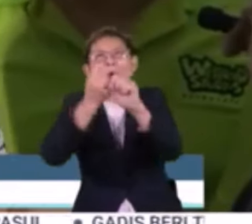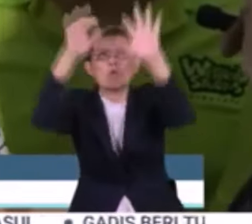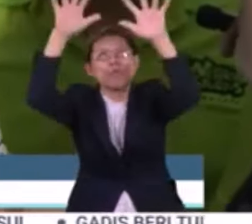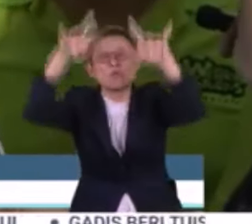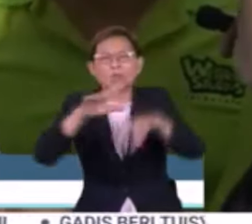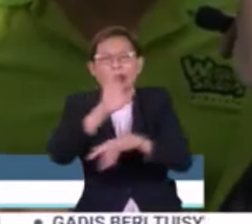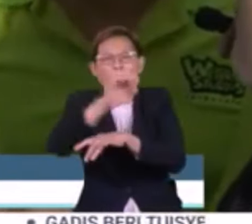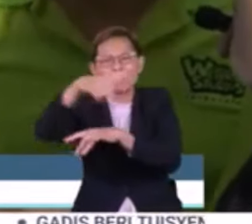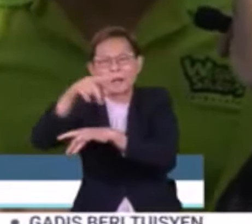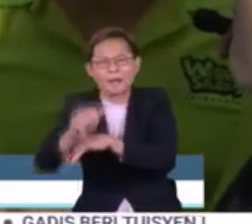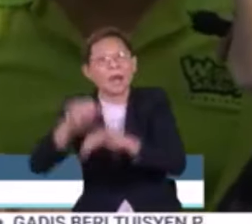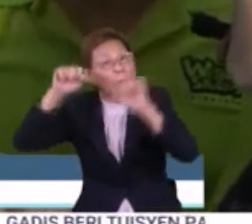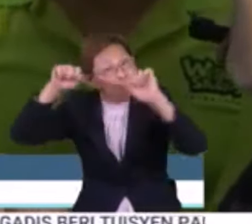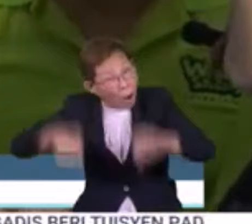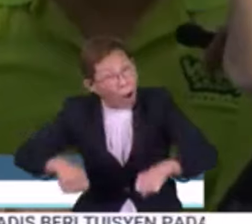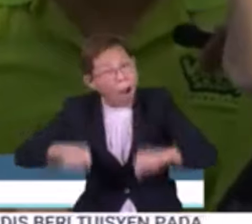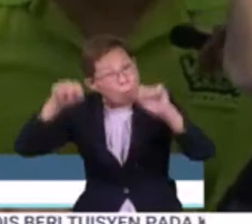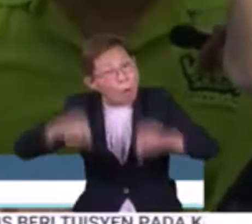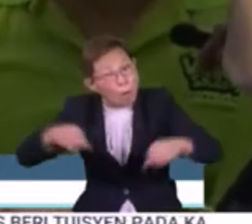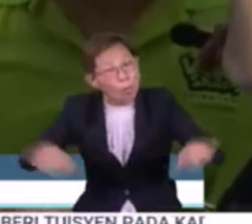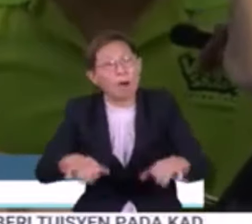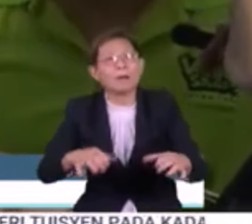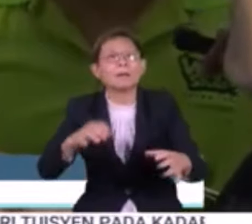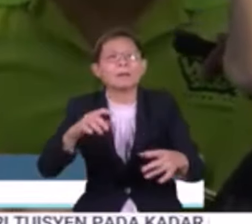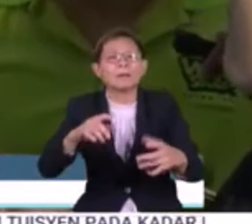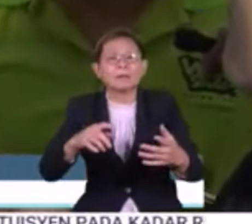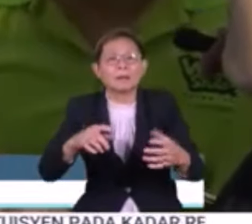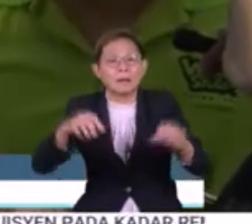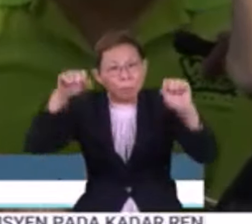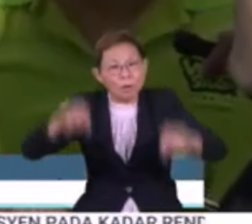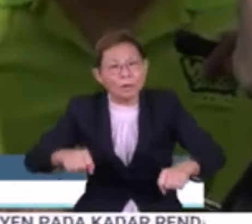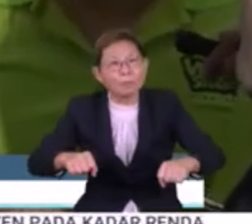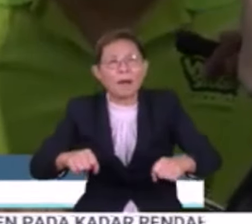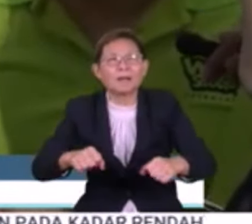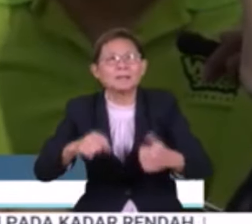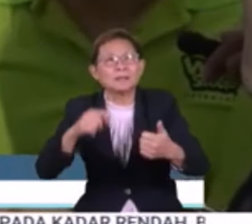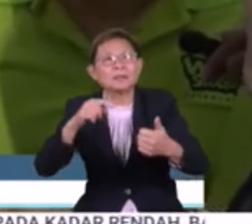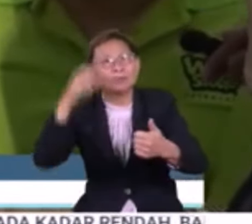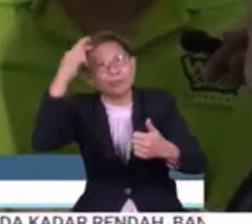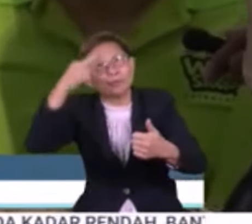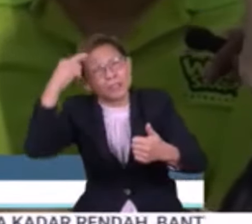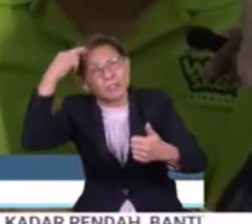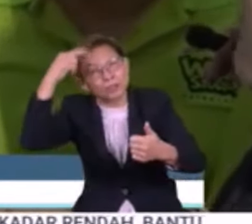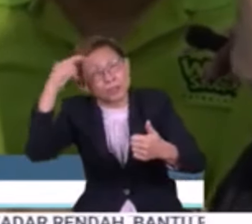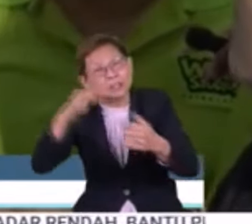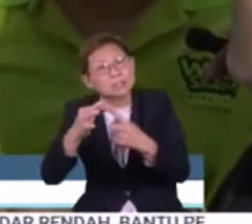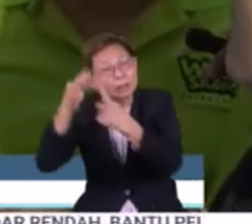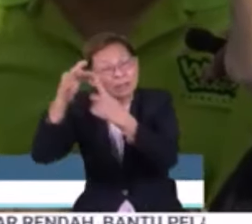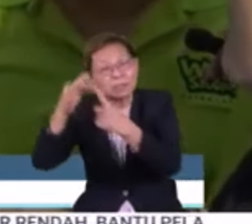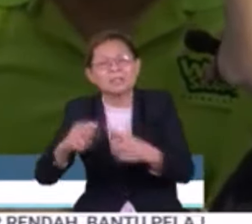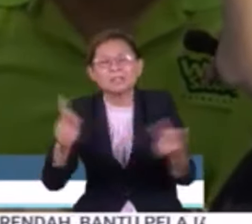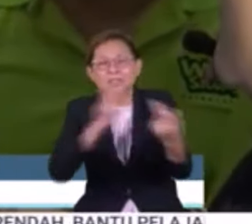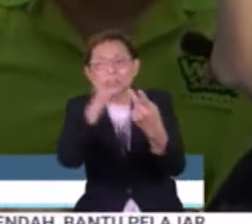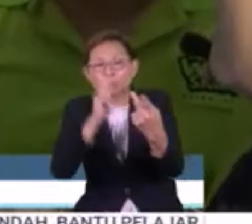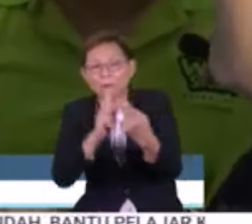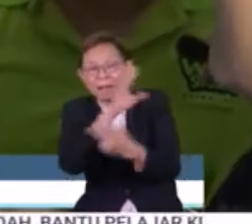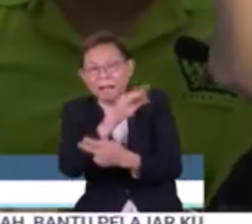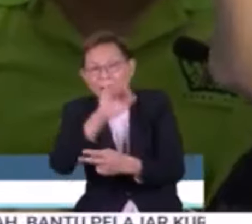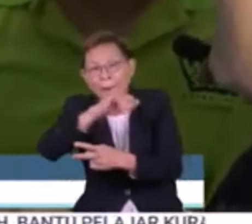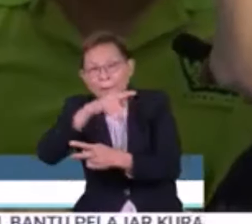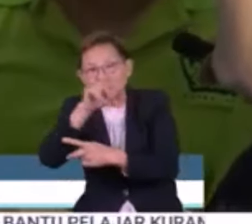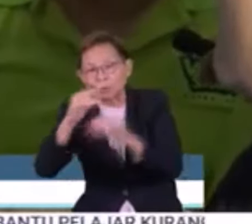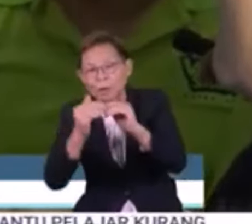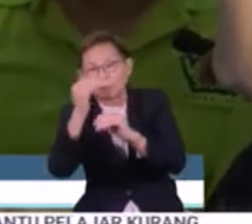ni Cloud seeding hanya boleh dibuat dengan keadaan-keadaan tertentu dan kita akan buat apabila keadaan dia sesuai dan Ipu melebihi